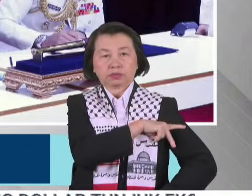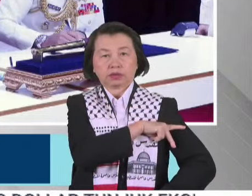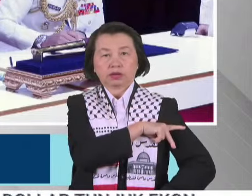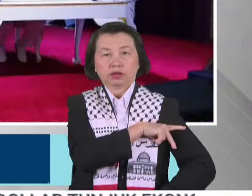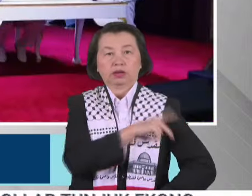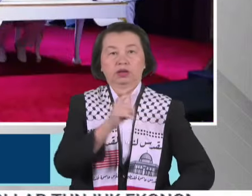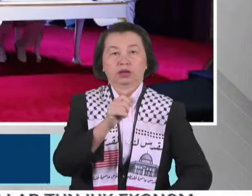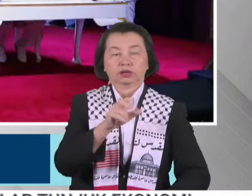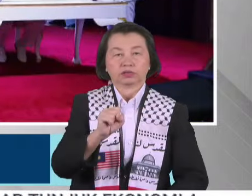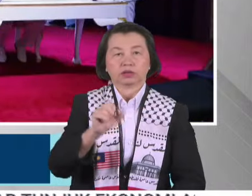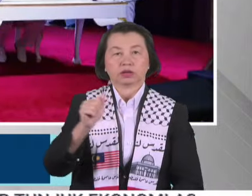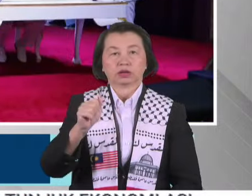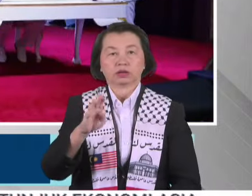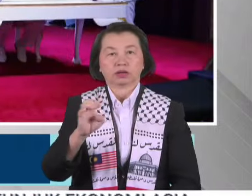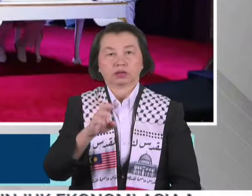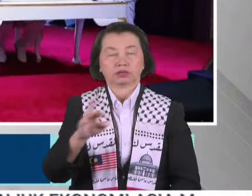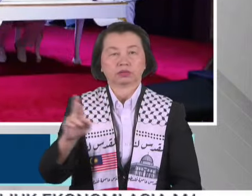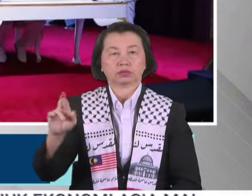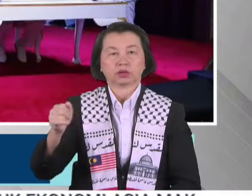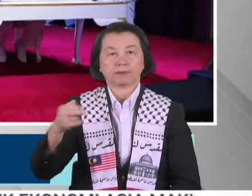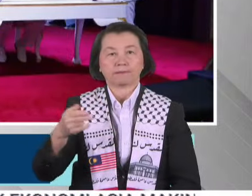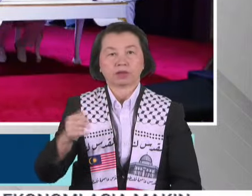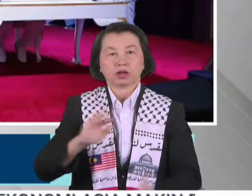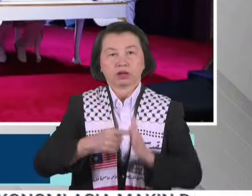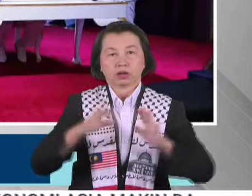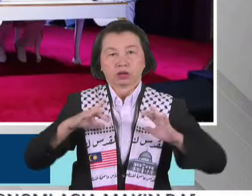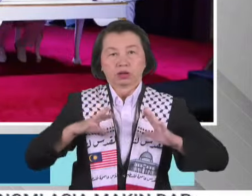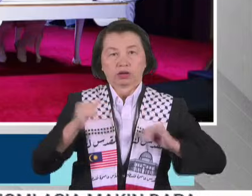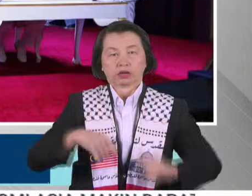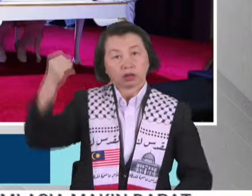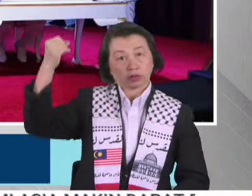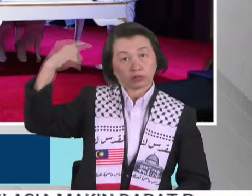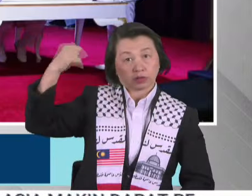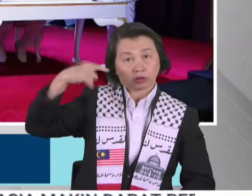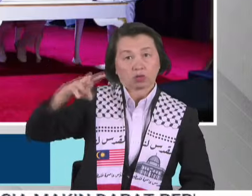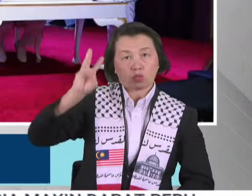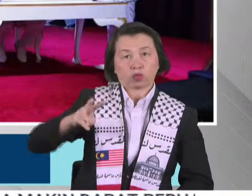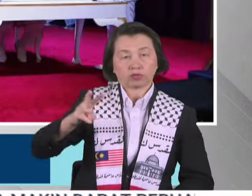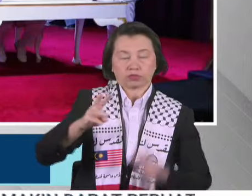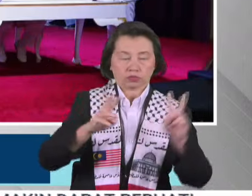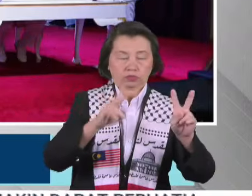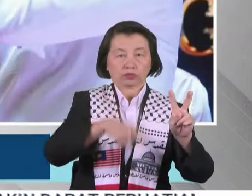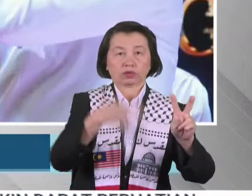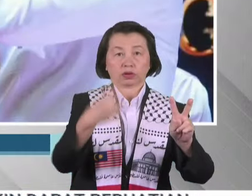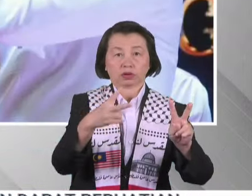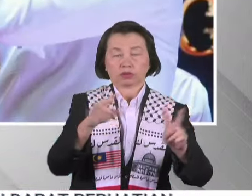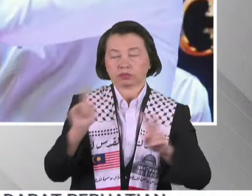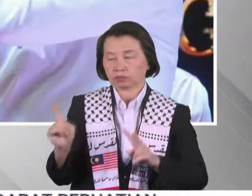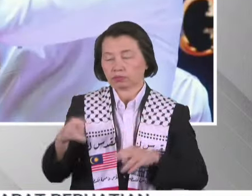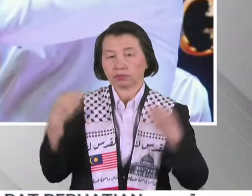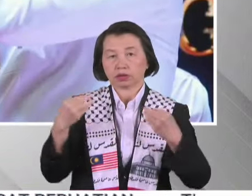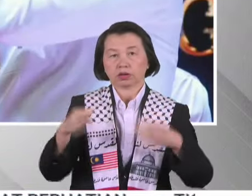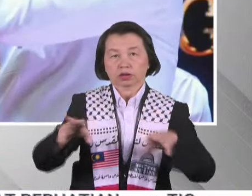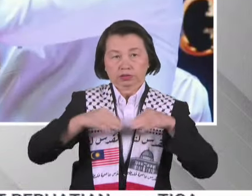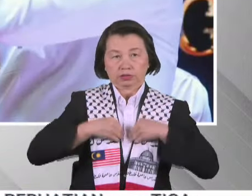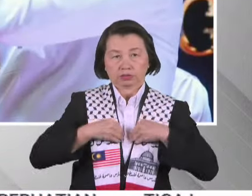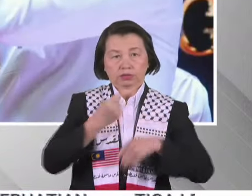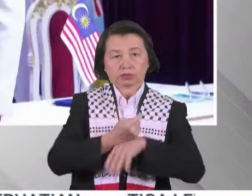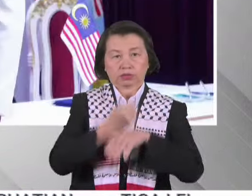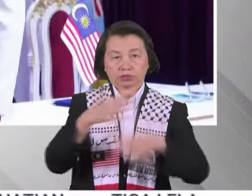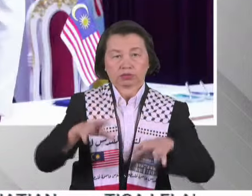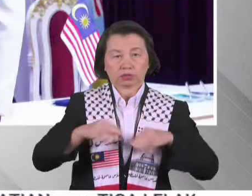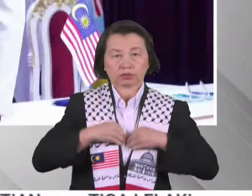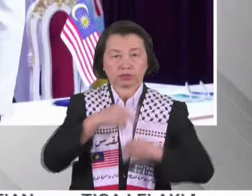Tan Sri Abdul Rahman Ayub yang mula bercuti hari ini dan bersara wajib pada 2 Disember. Majlis serah terima tugas disempurnakan Panglima